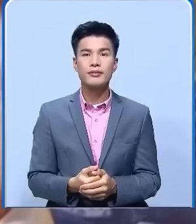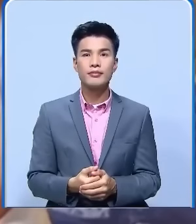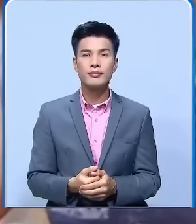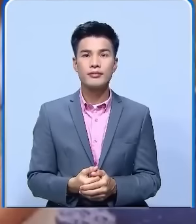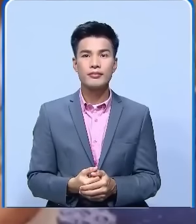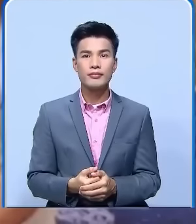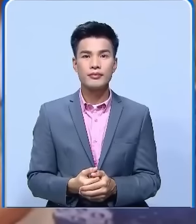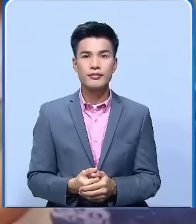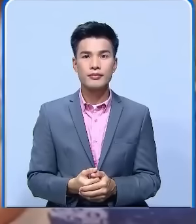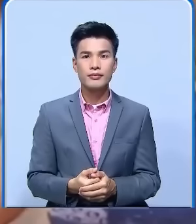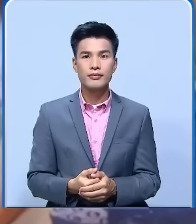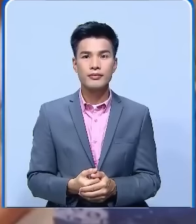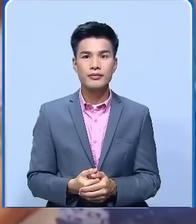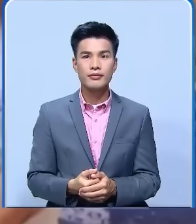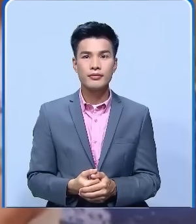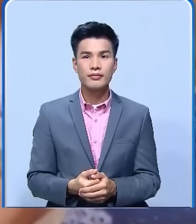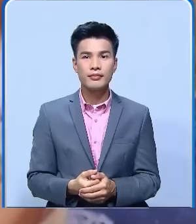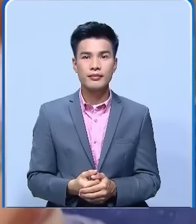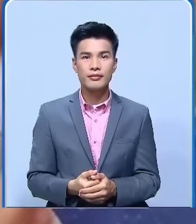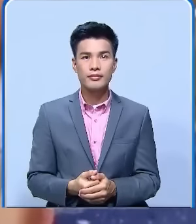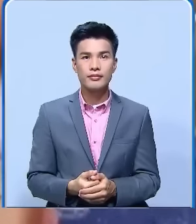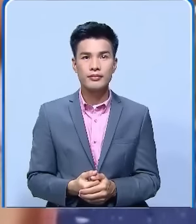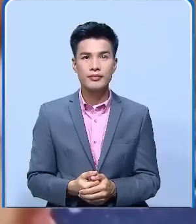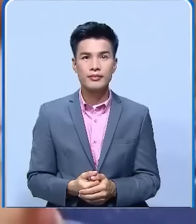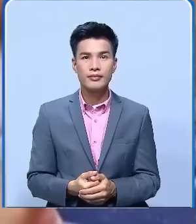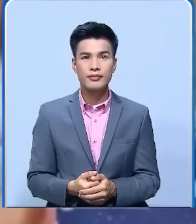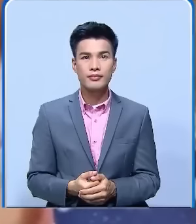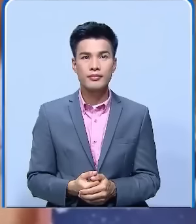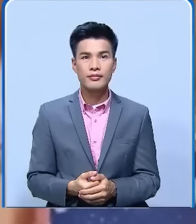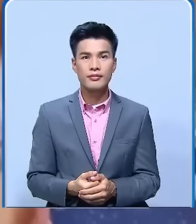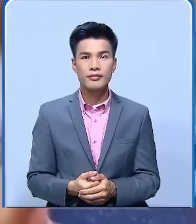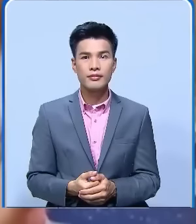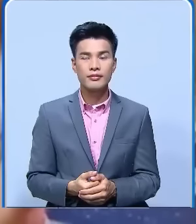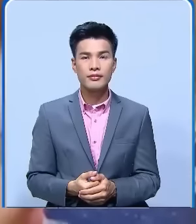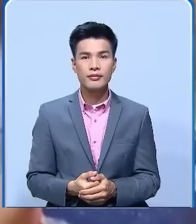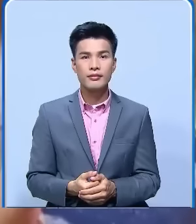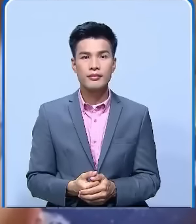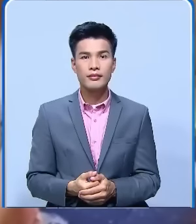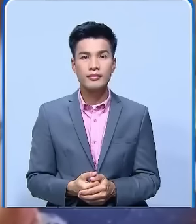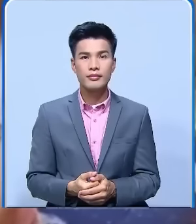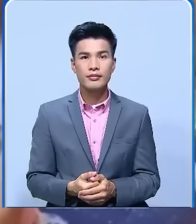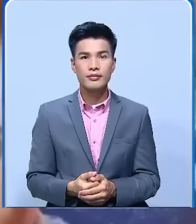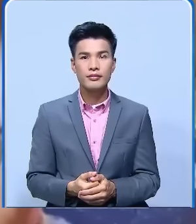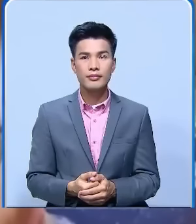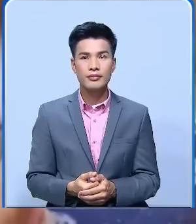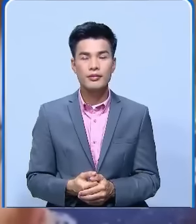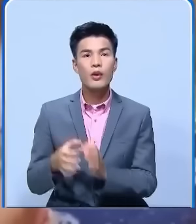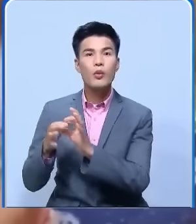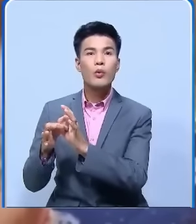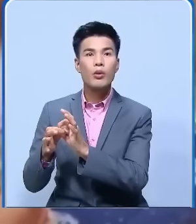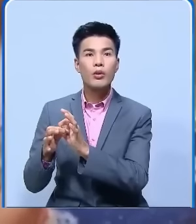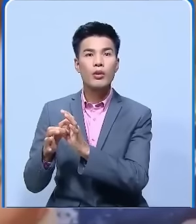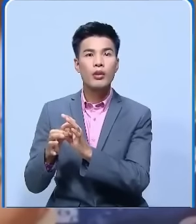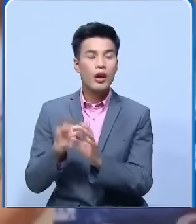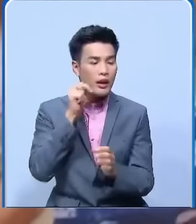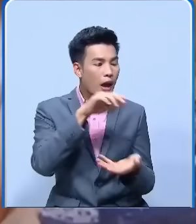ลูก 1ให้แม่กินเอาของหนูนะลูกไม่ต้องห่วงแม่เอาของหนูเอาน้ำ